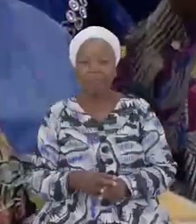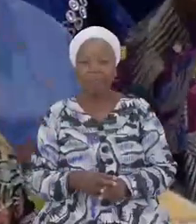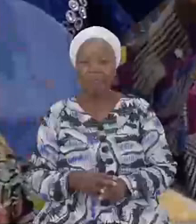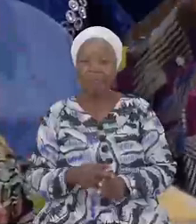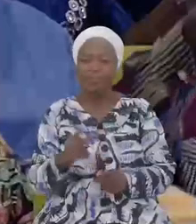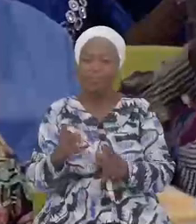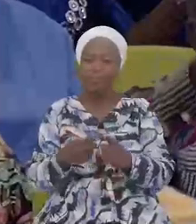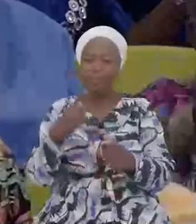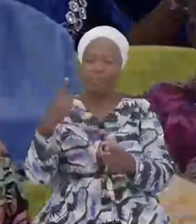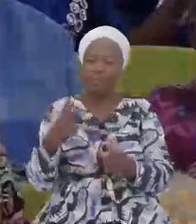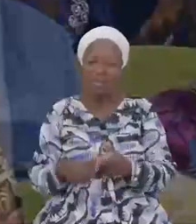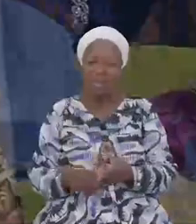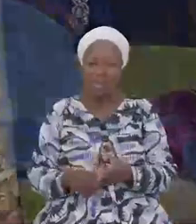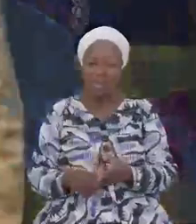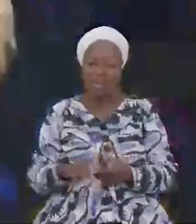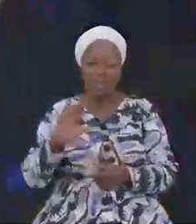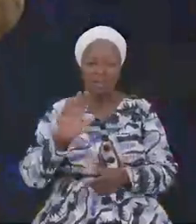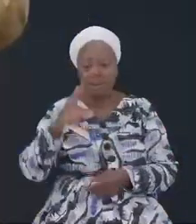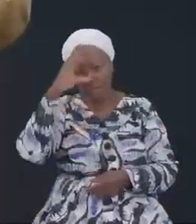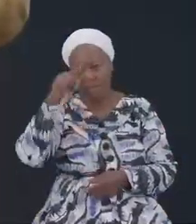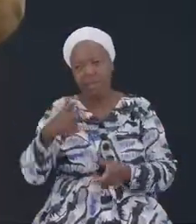Ensuite, il sortit.